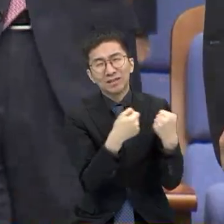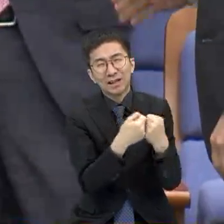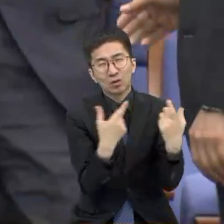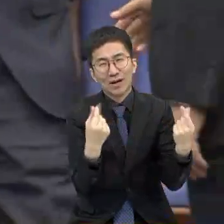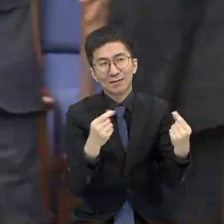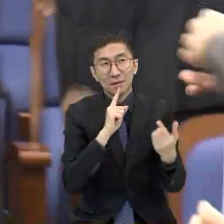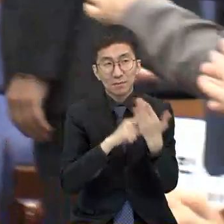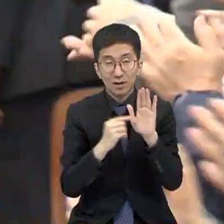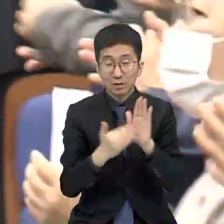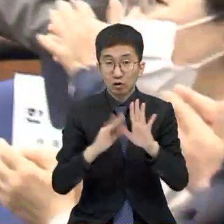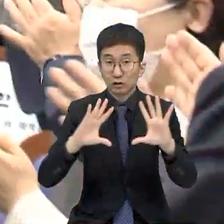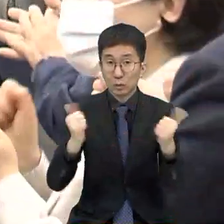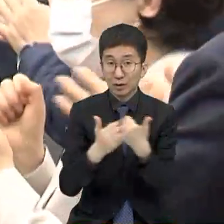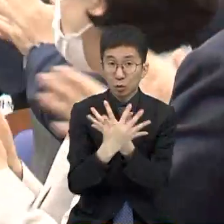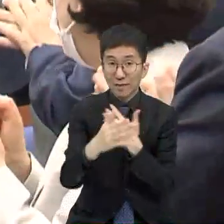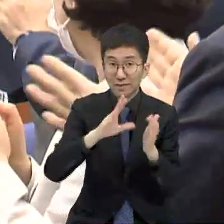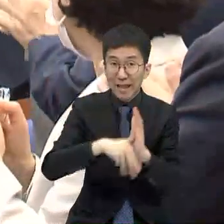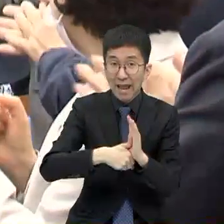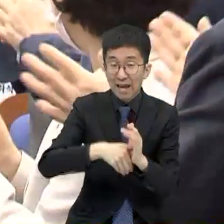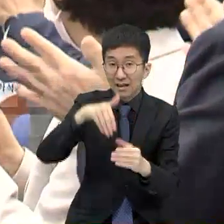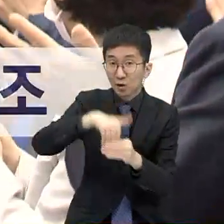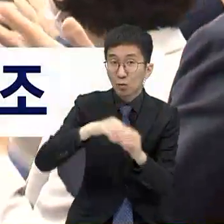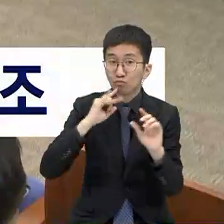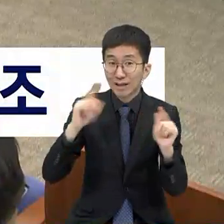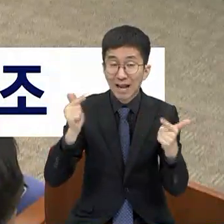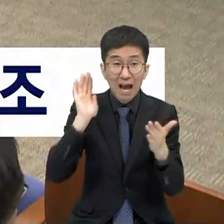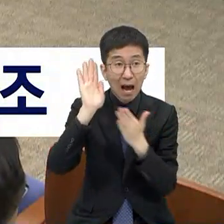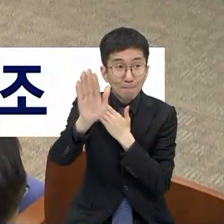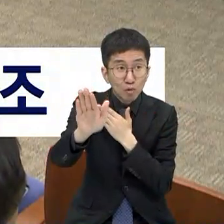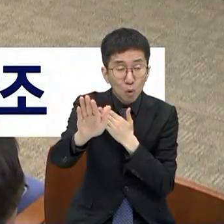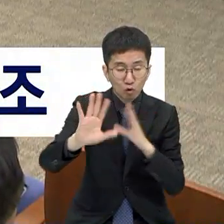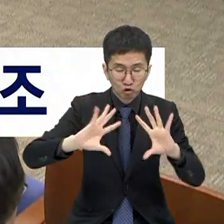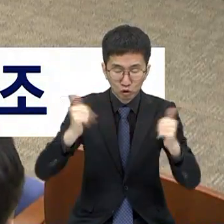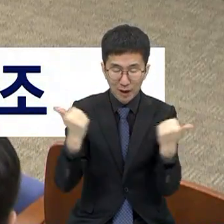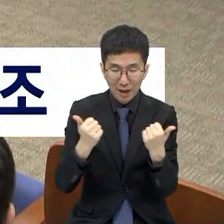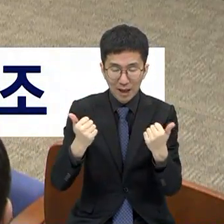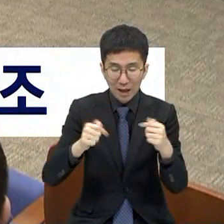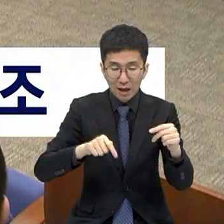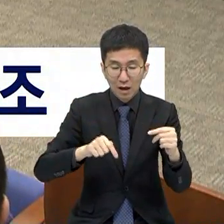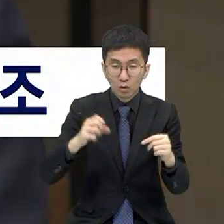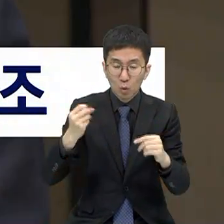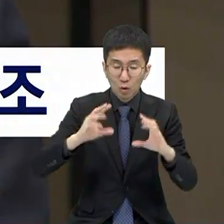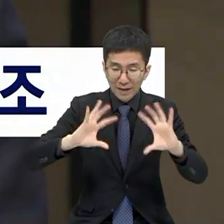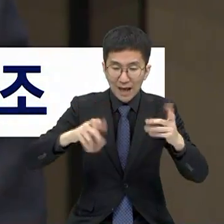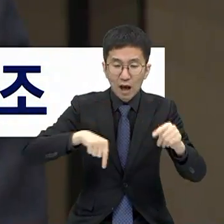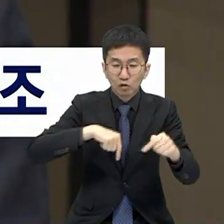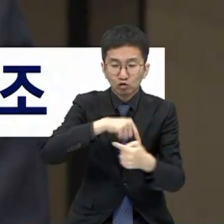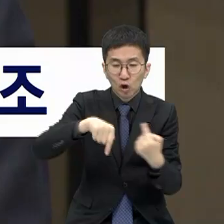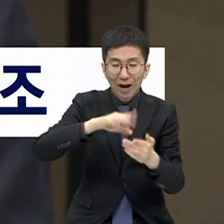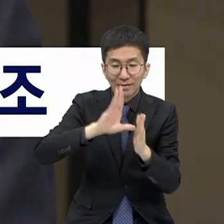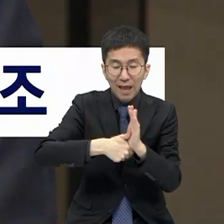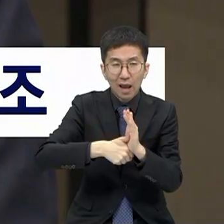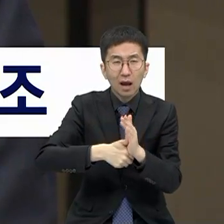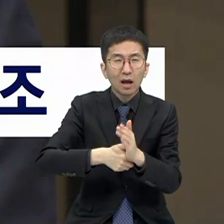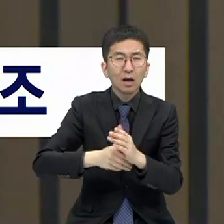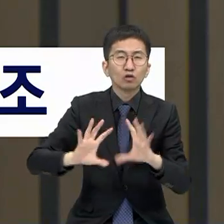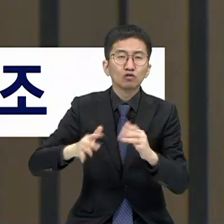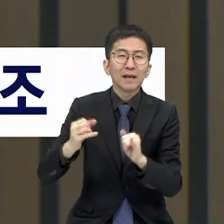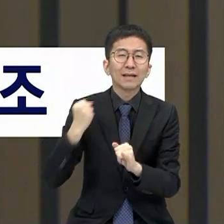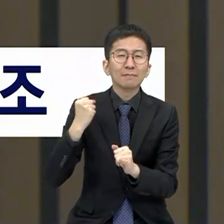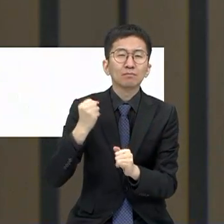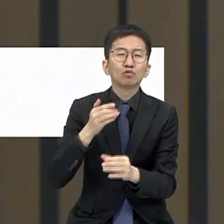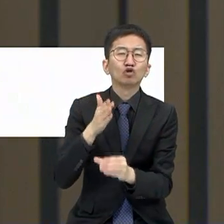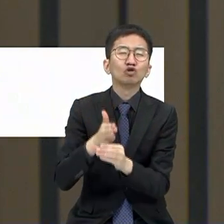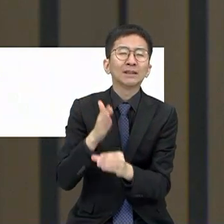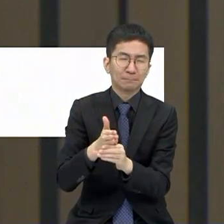또 의원총회에서는 선거 과정은 물론 향후 국정 운영에서도 당이 중심이 돼야 한다고 여러 차례 강조했습니다.